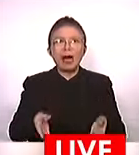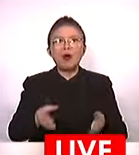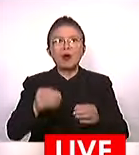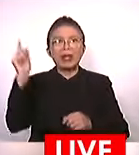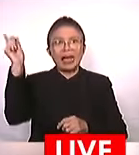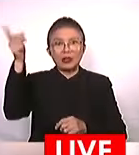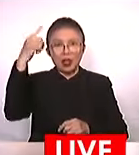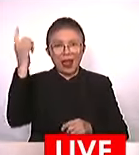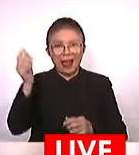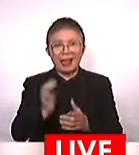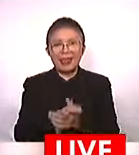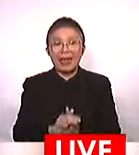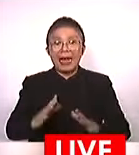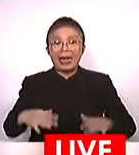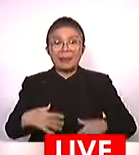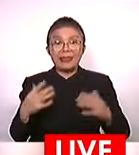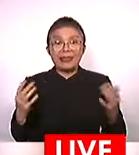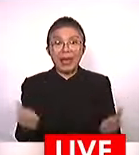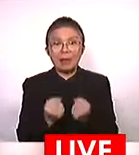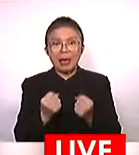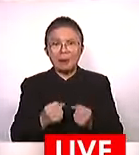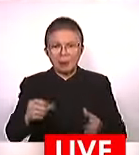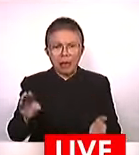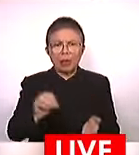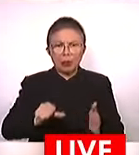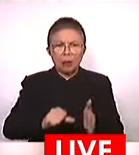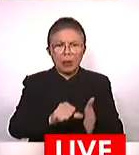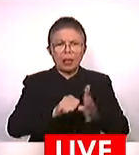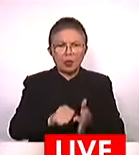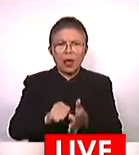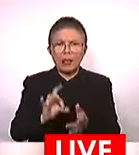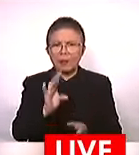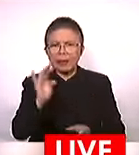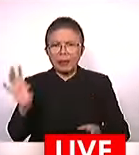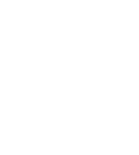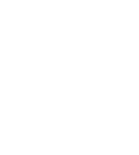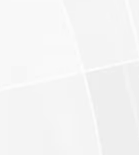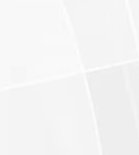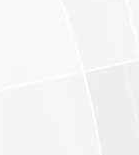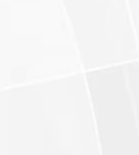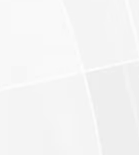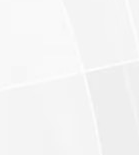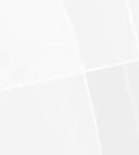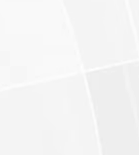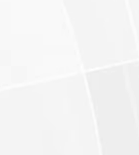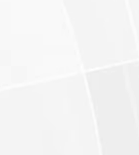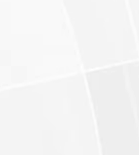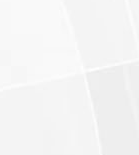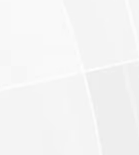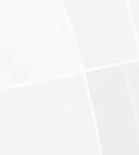kita kita juga akan siapkan seluruh bantuanbant yang memungkinkan tumbuh menjadi